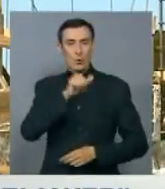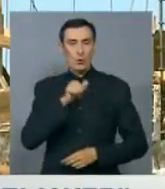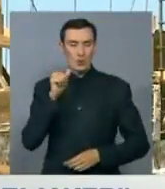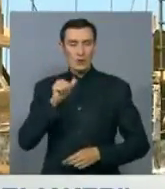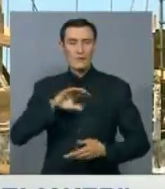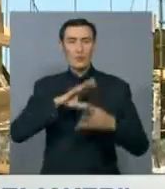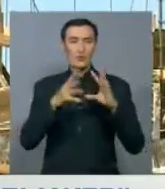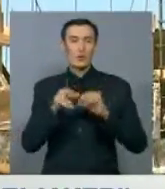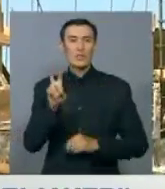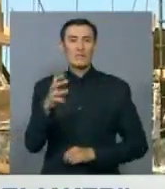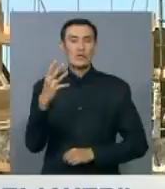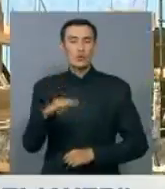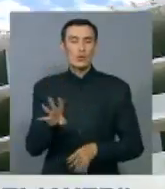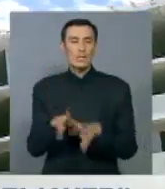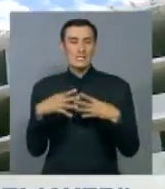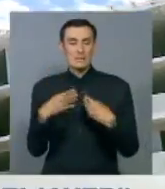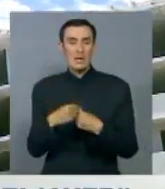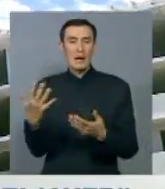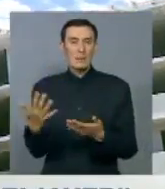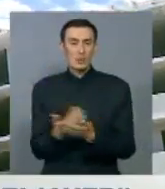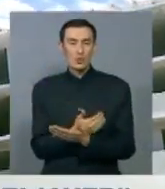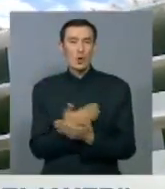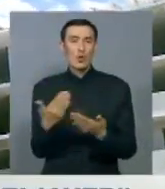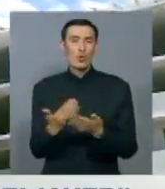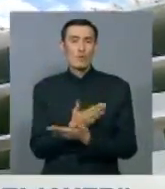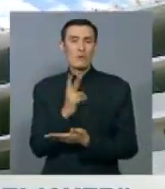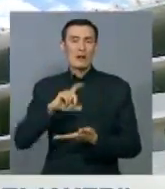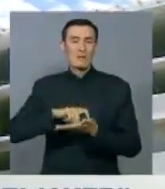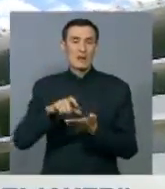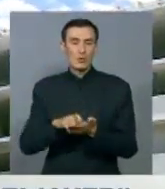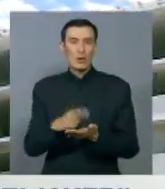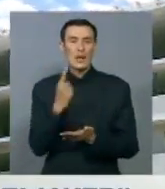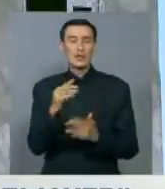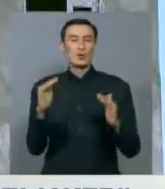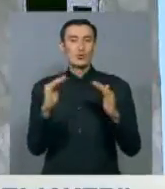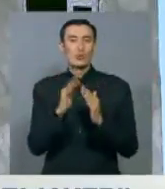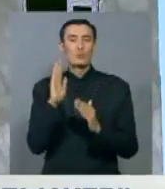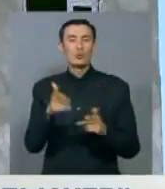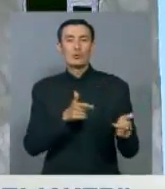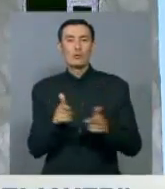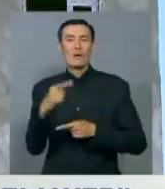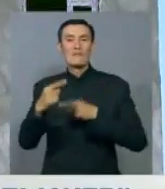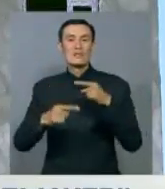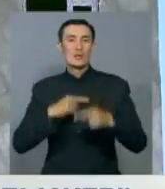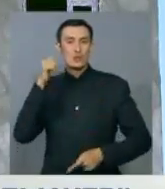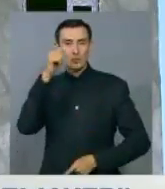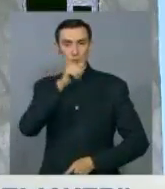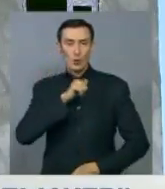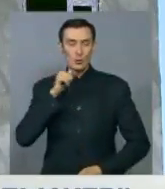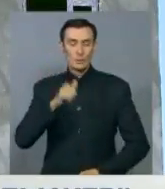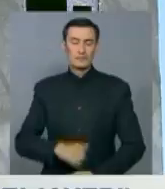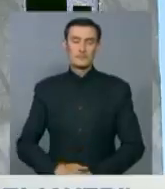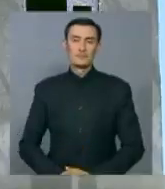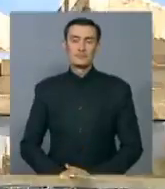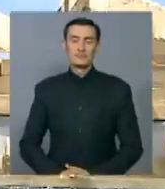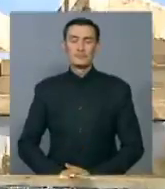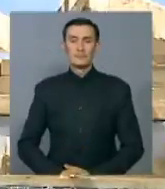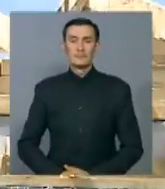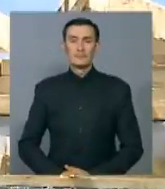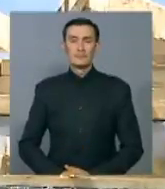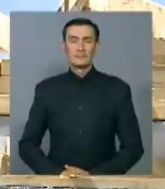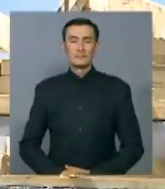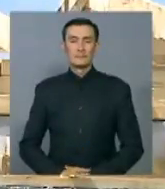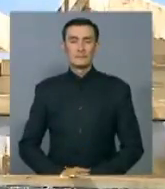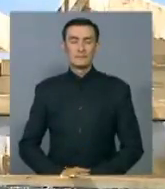В итоге 240 семей обретут крышу над головой, а еще один дом сдадут в следующем году. Анастасия Сулейманова, Бахаджан